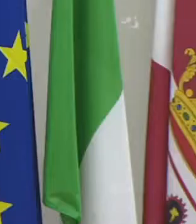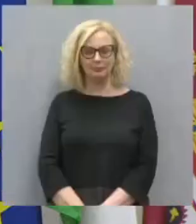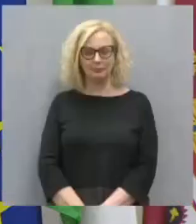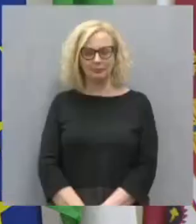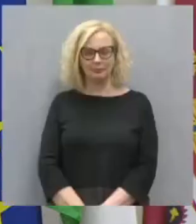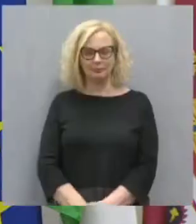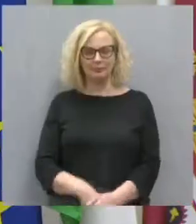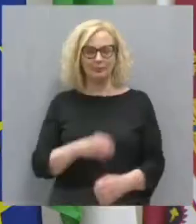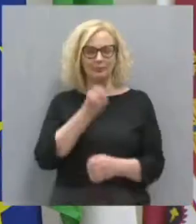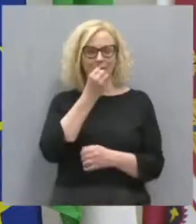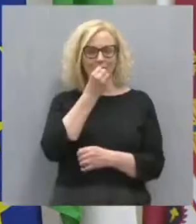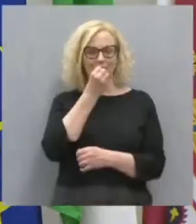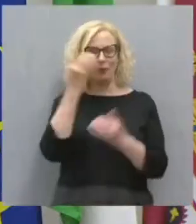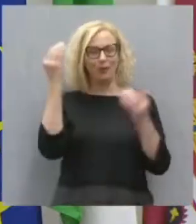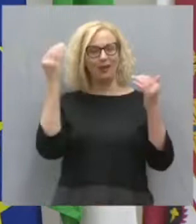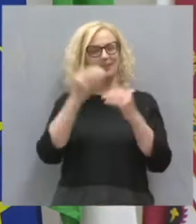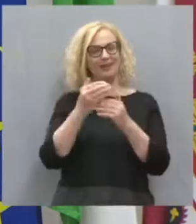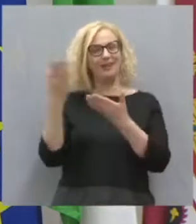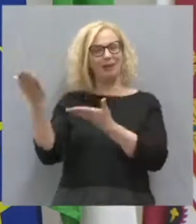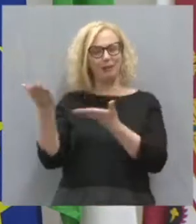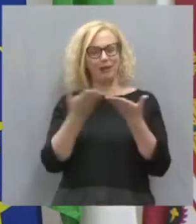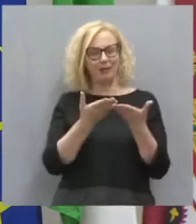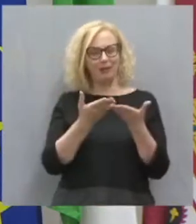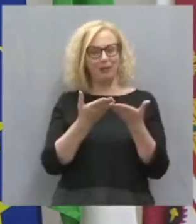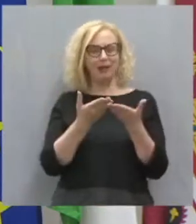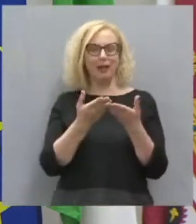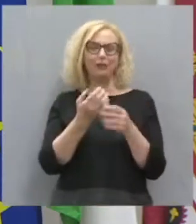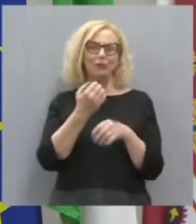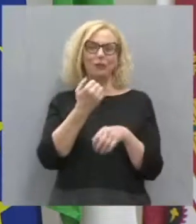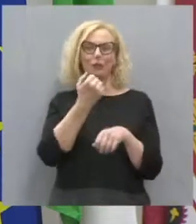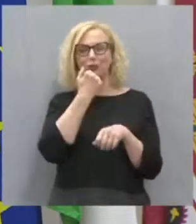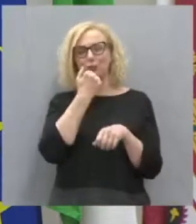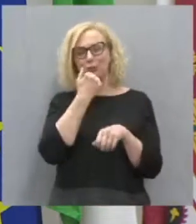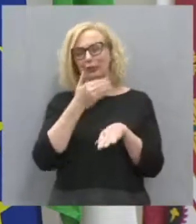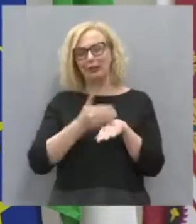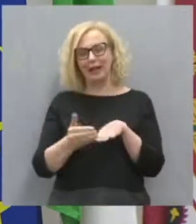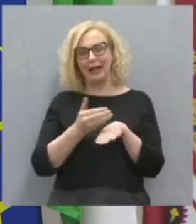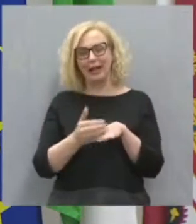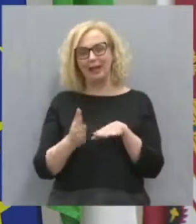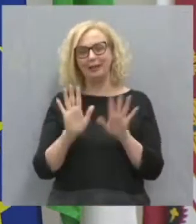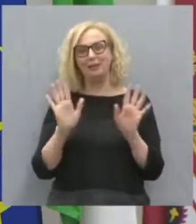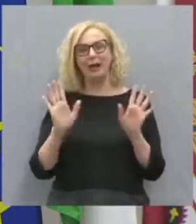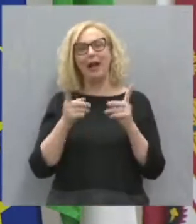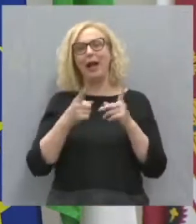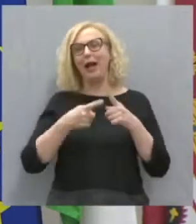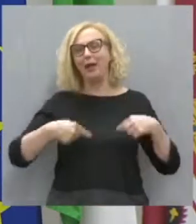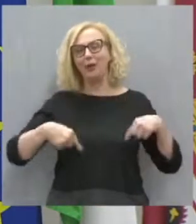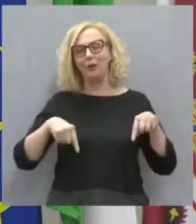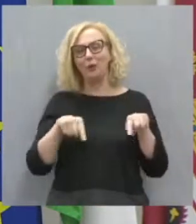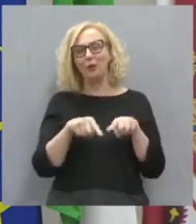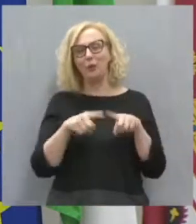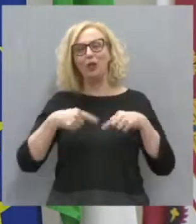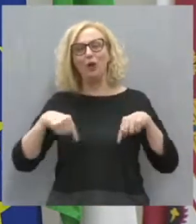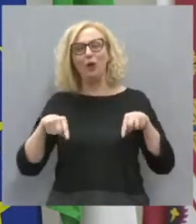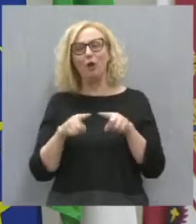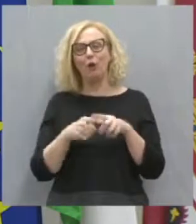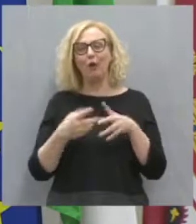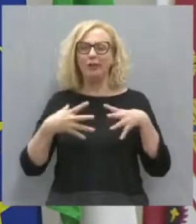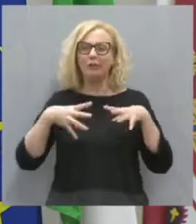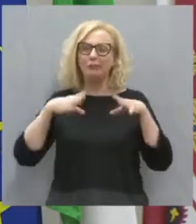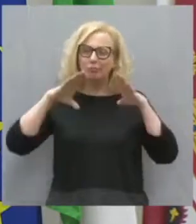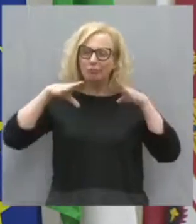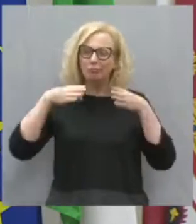buonasera e ben ritrovati ci scusiamo per il ritardo però le riunioni e sono particolarmente intense in